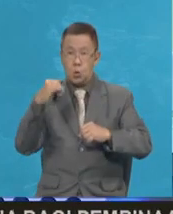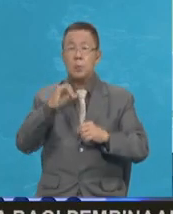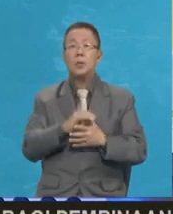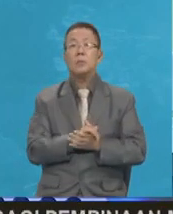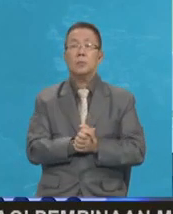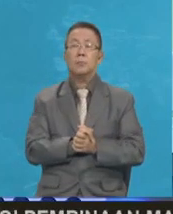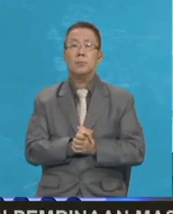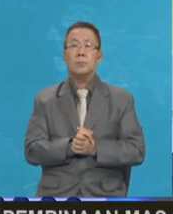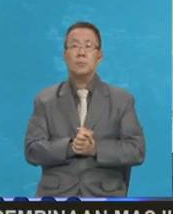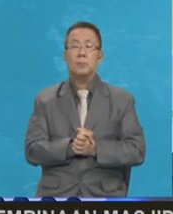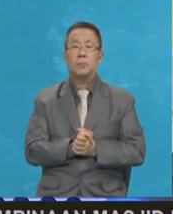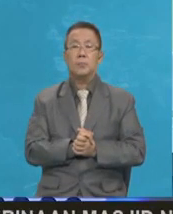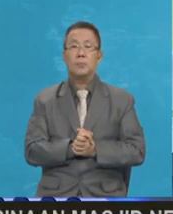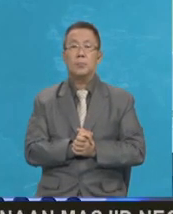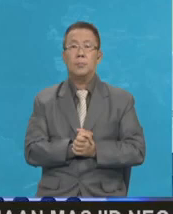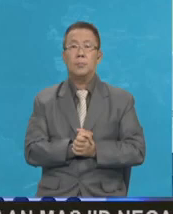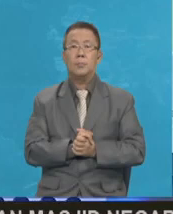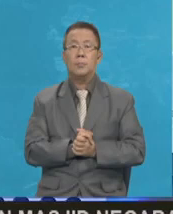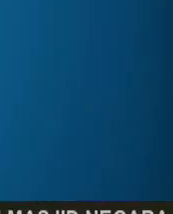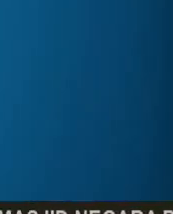buruh baru-baru ini